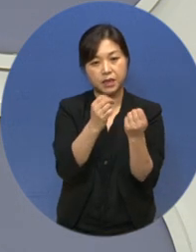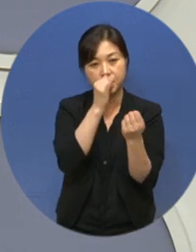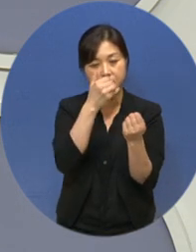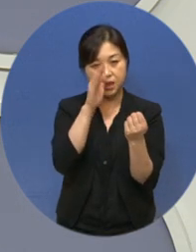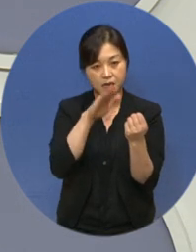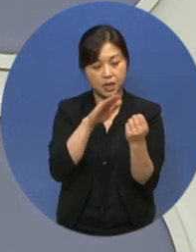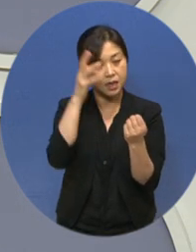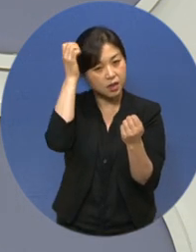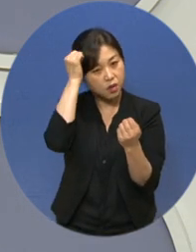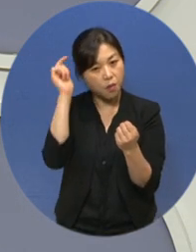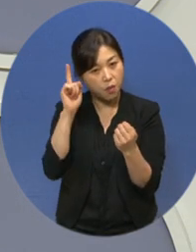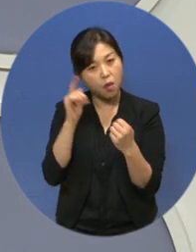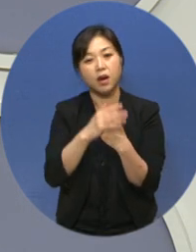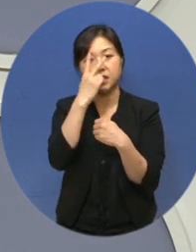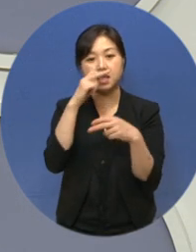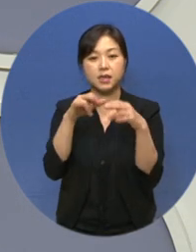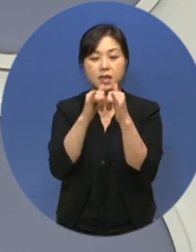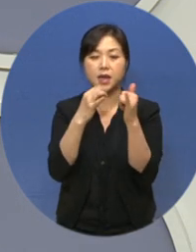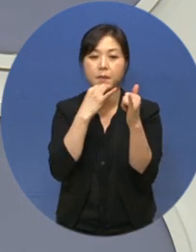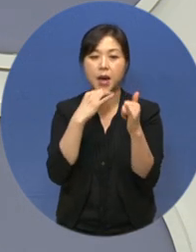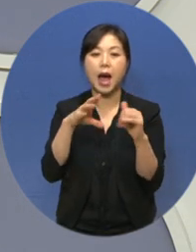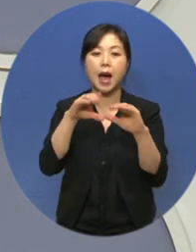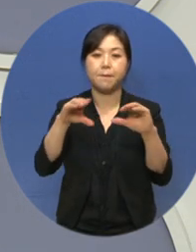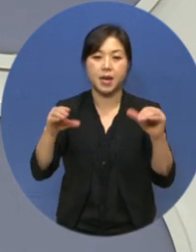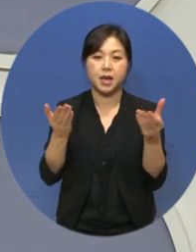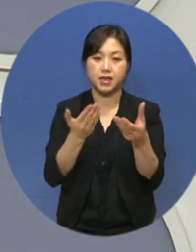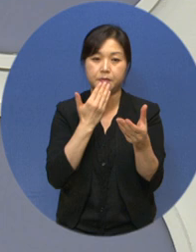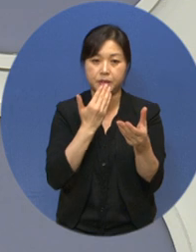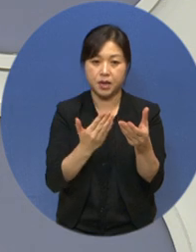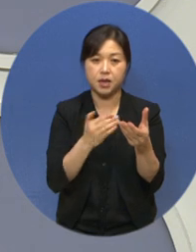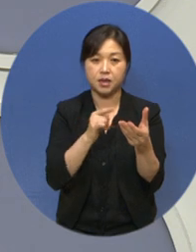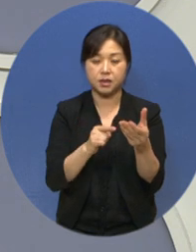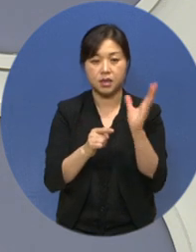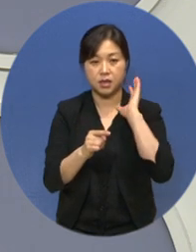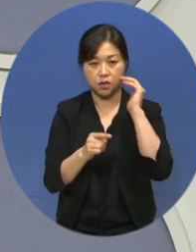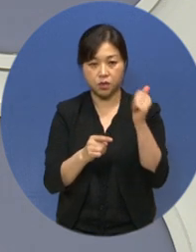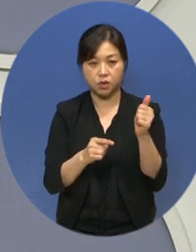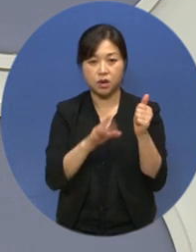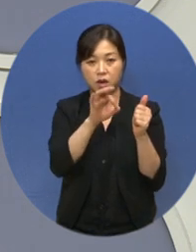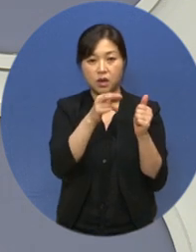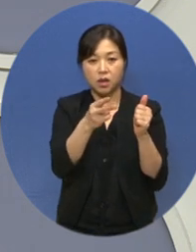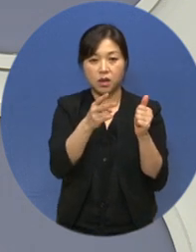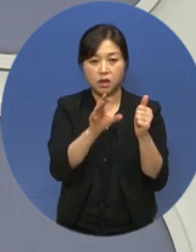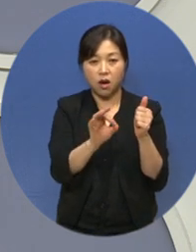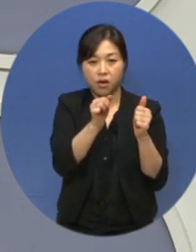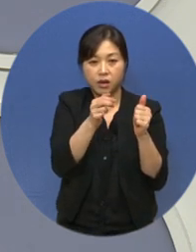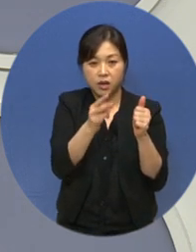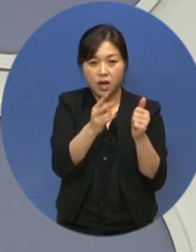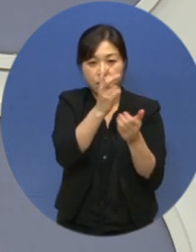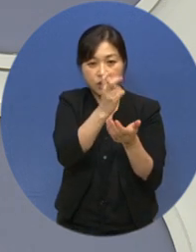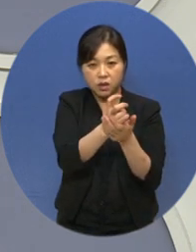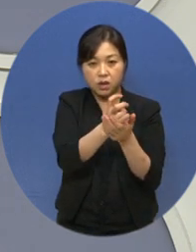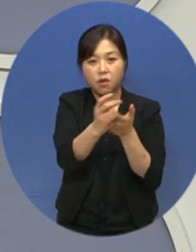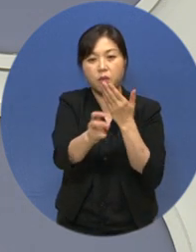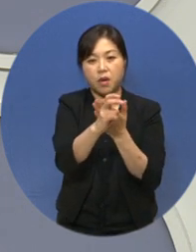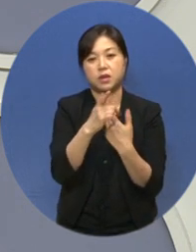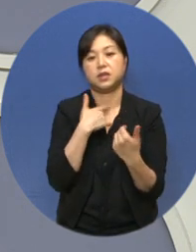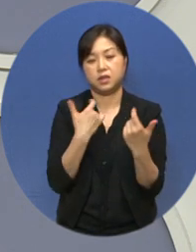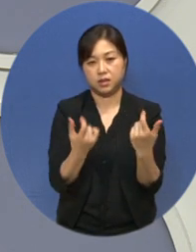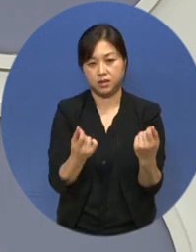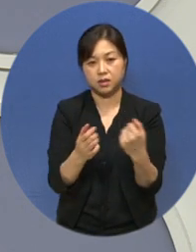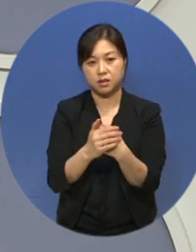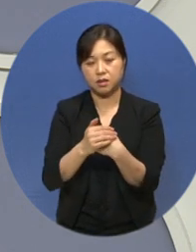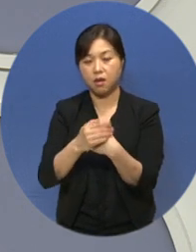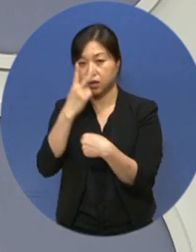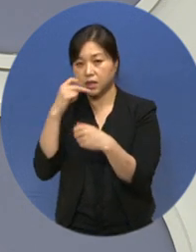많이 안 마사를 할 수 있다는 게 예 대통령령의 규정 대형의 의 위헌 결정이 났었습니다 넷이 각자 이제